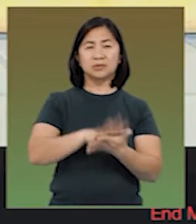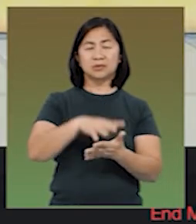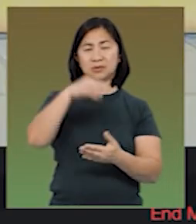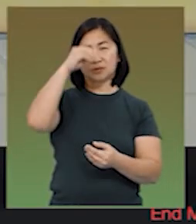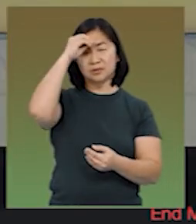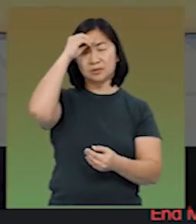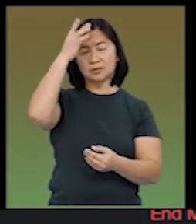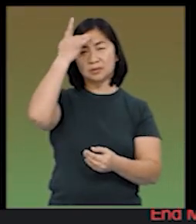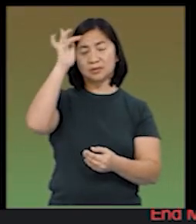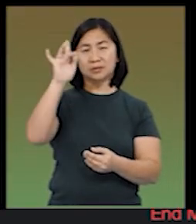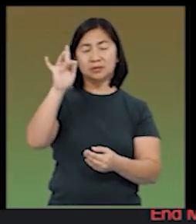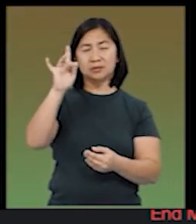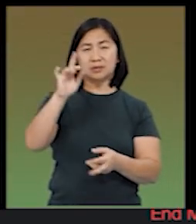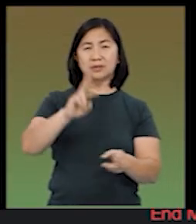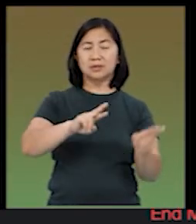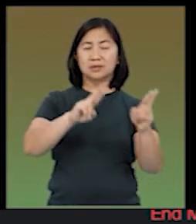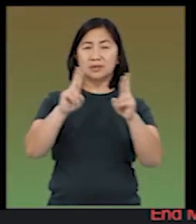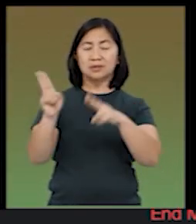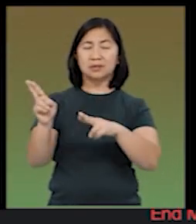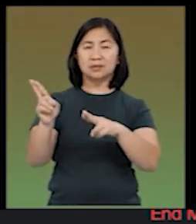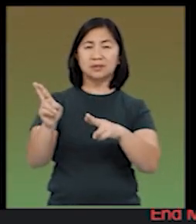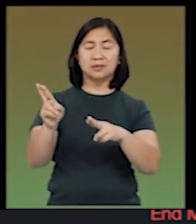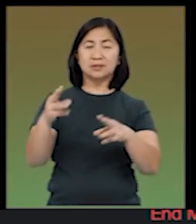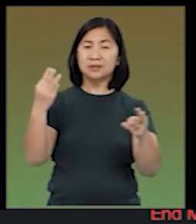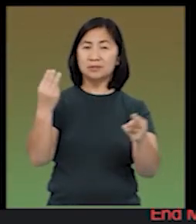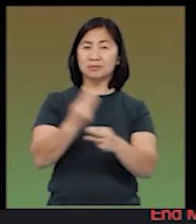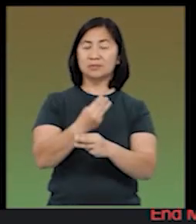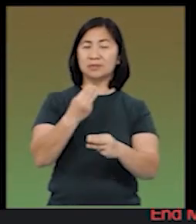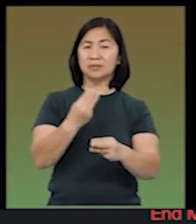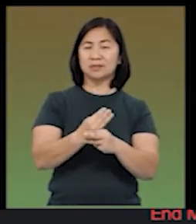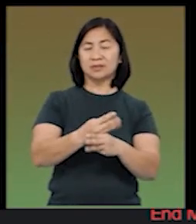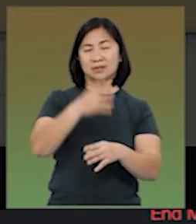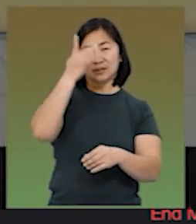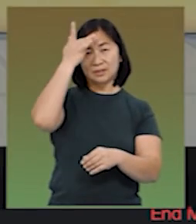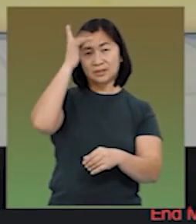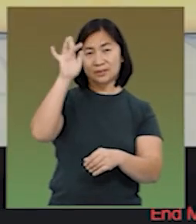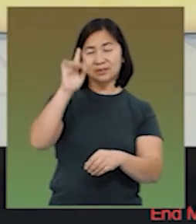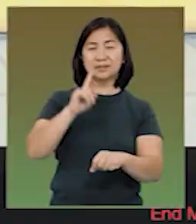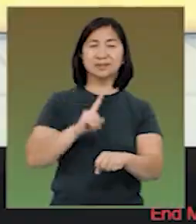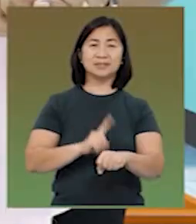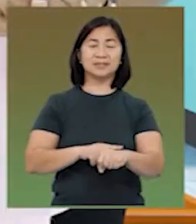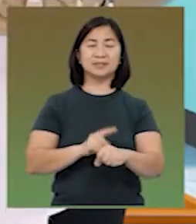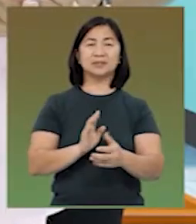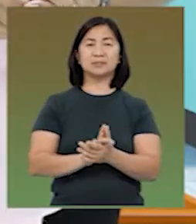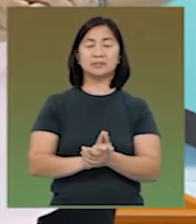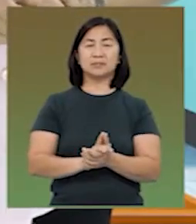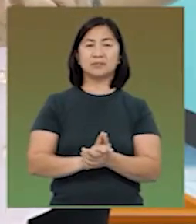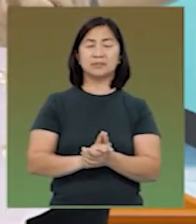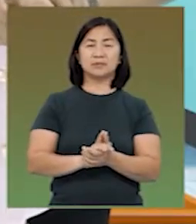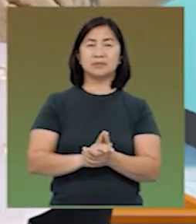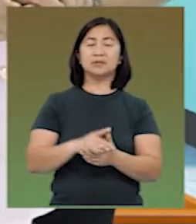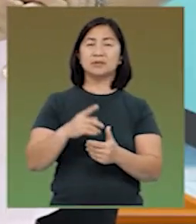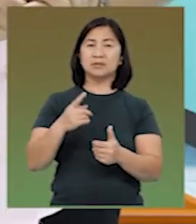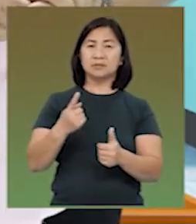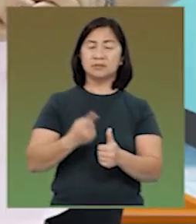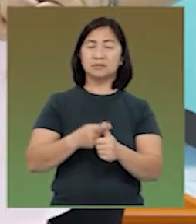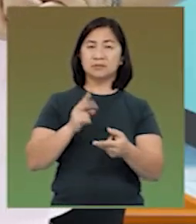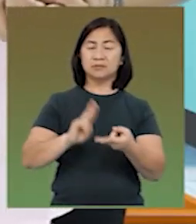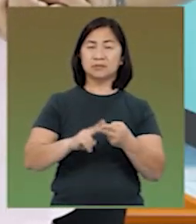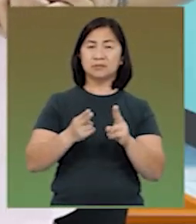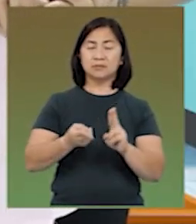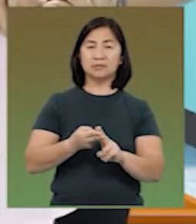galing. Get ready for another round of Matalino Time! Unang